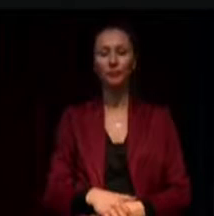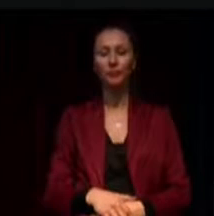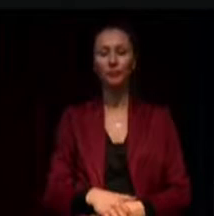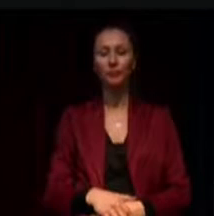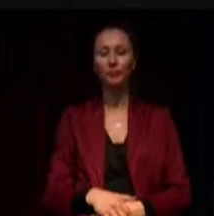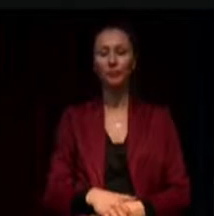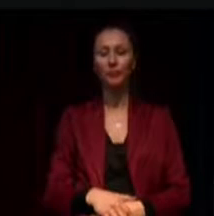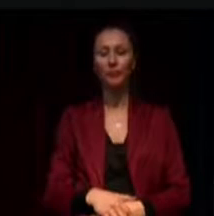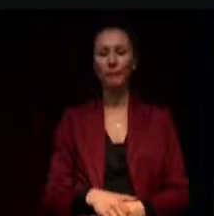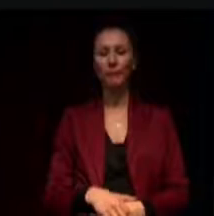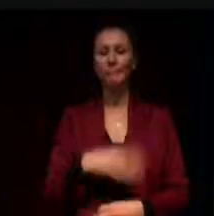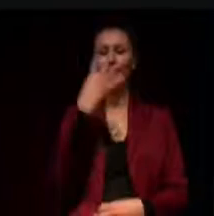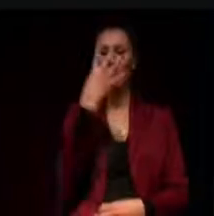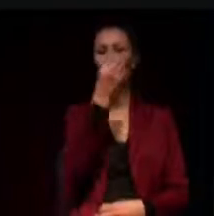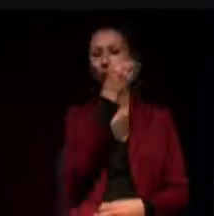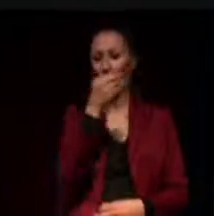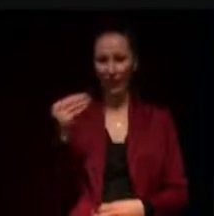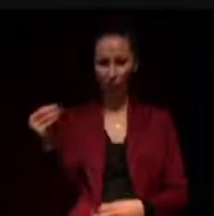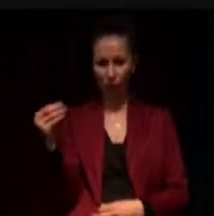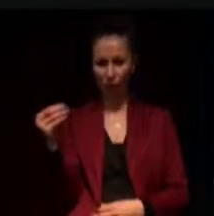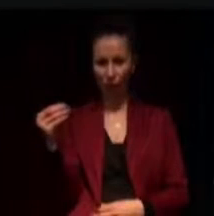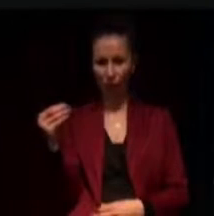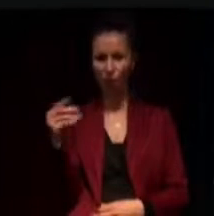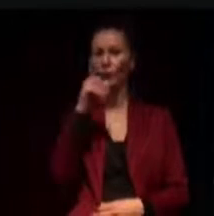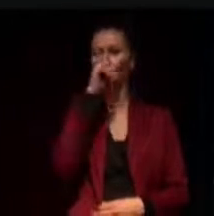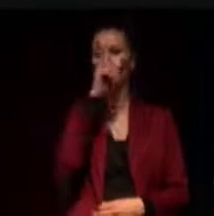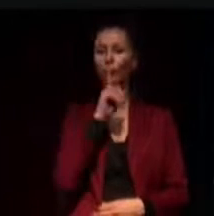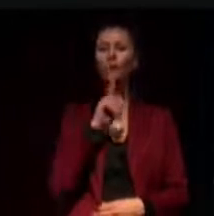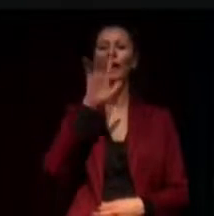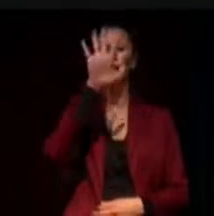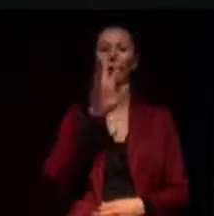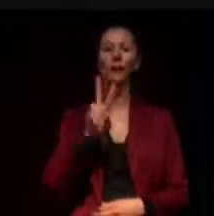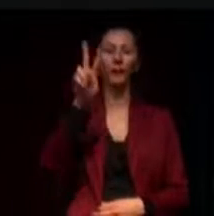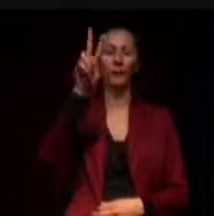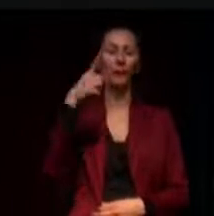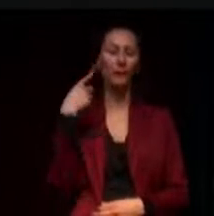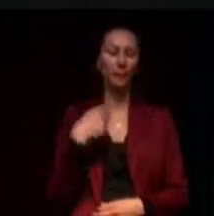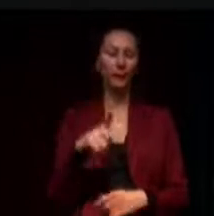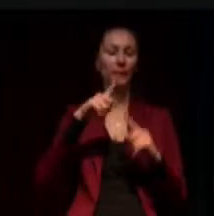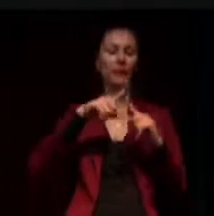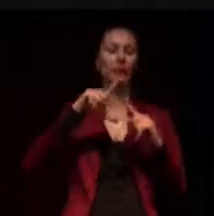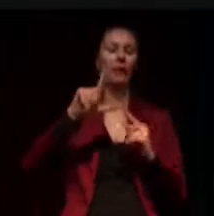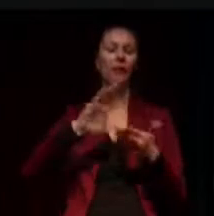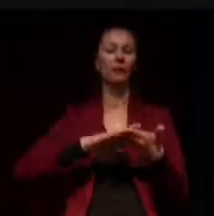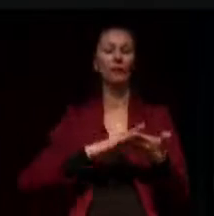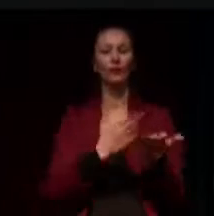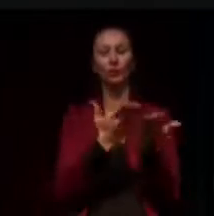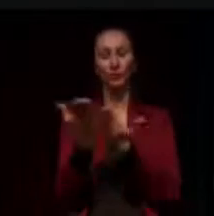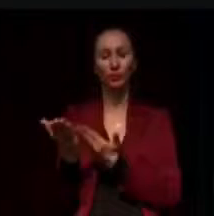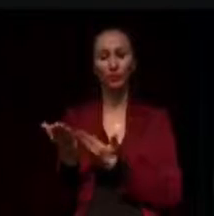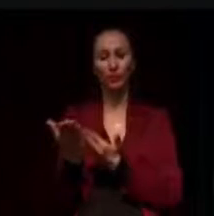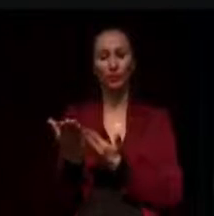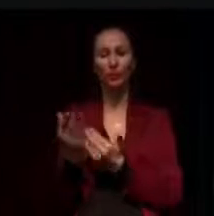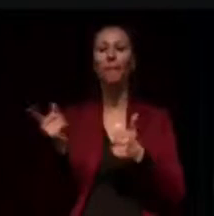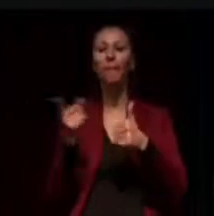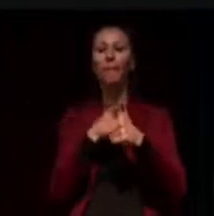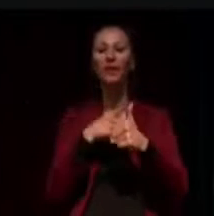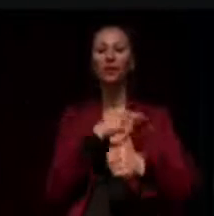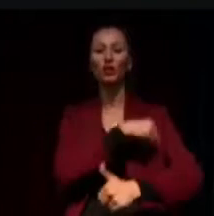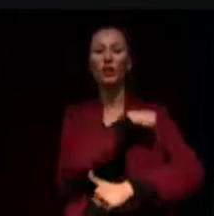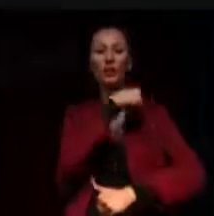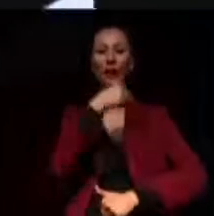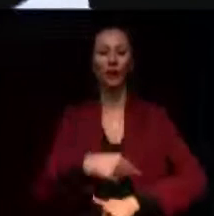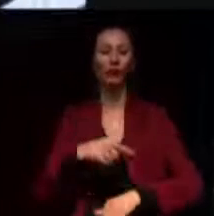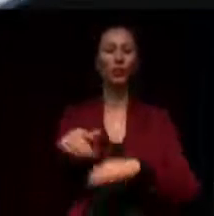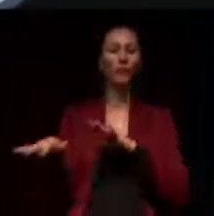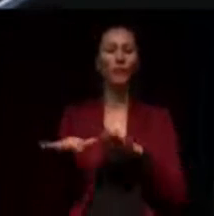buraya 4 milyon 157 bin lira arkadaşlar. Birinci derecede